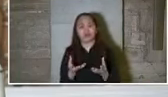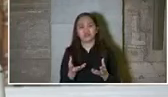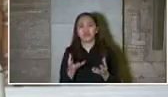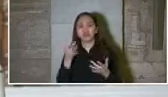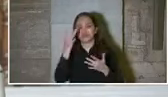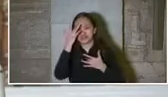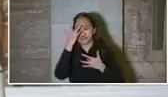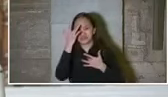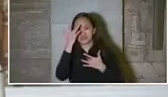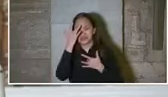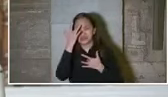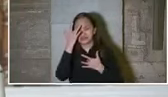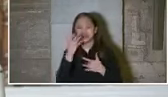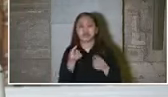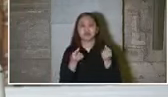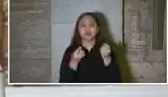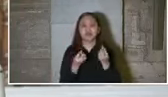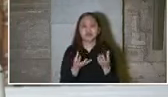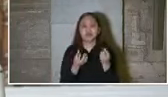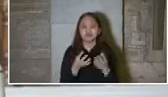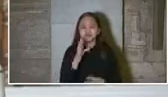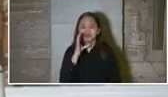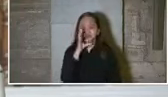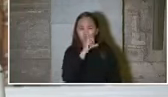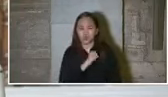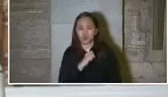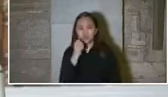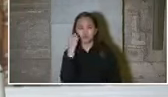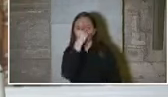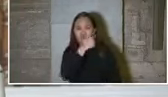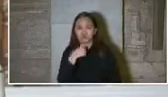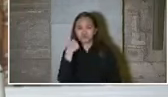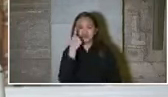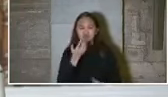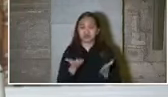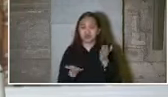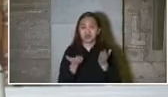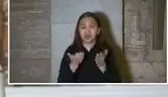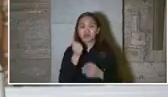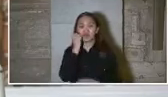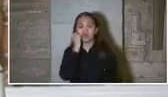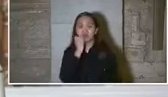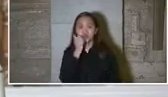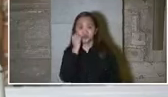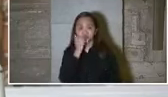at dumadami ang kulubot ninyo, tingnan muna, baka lagi kang galit.